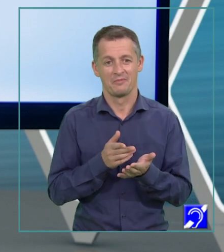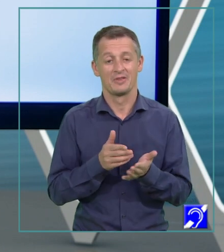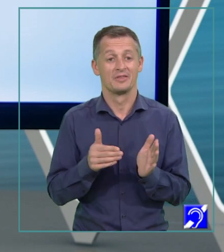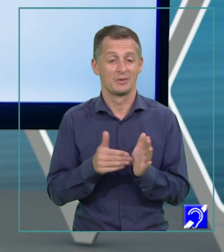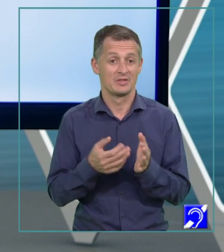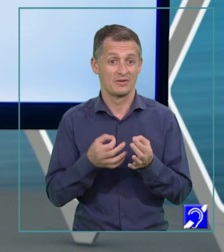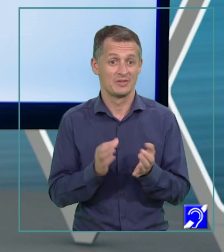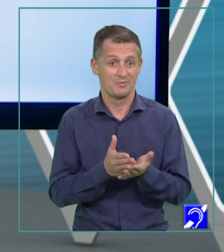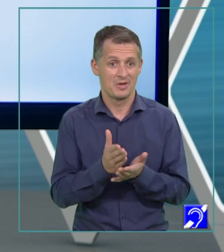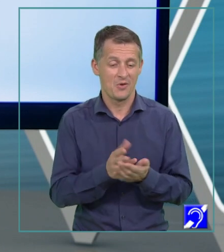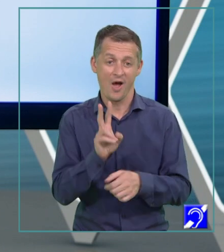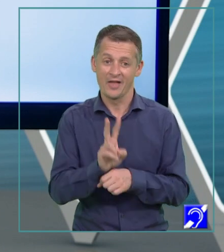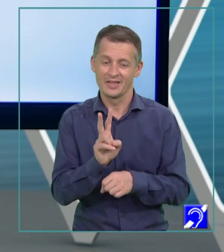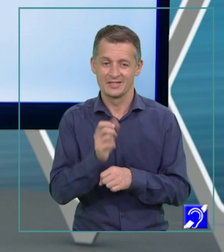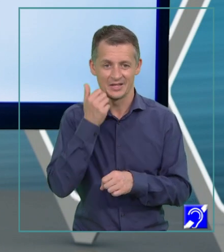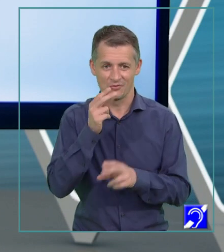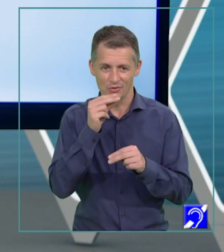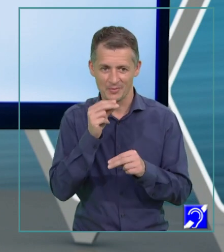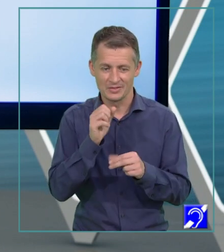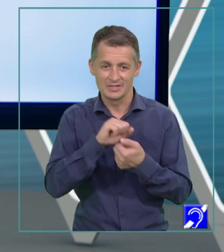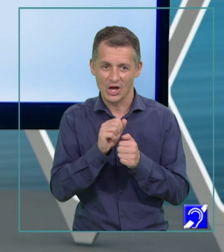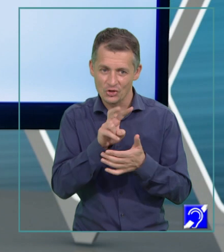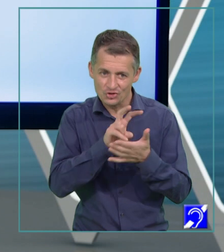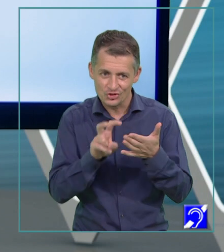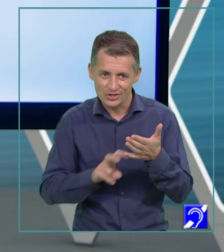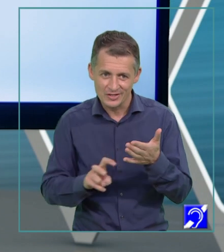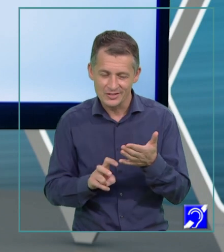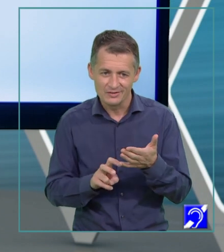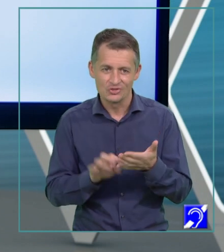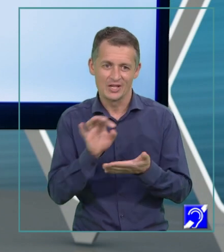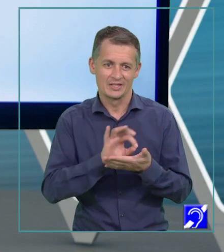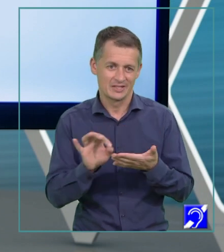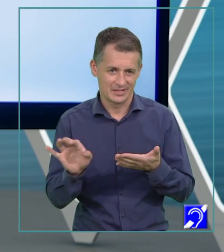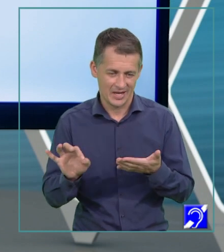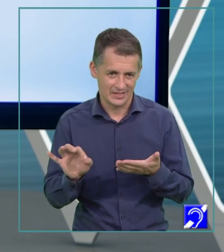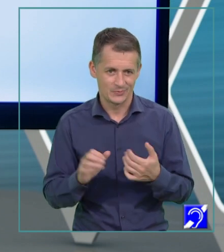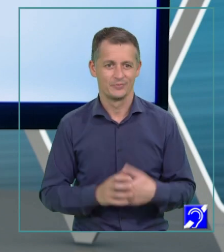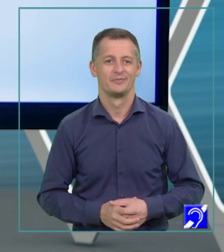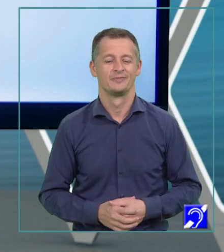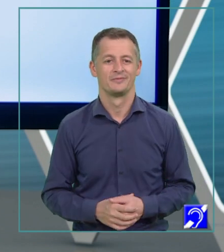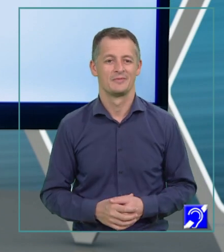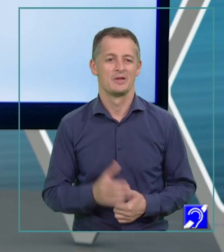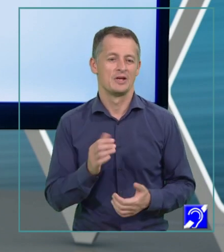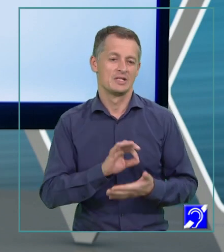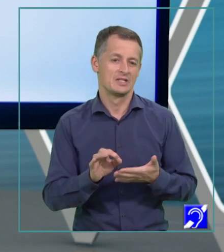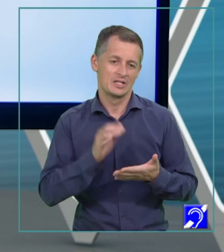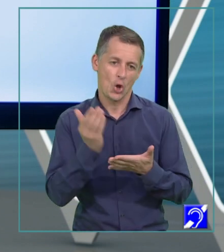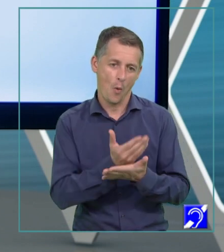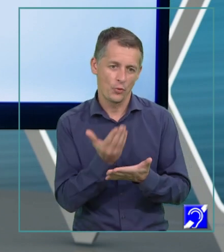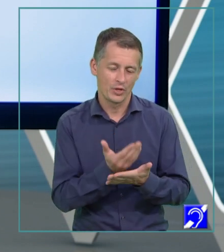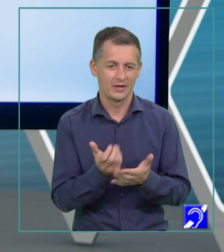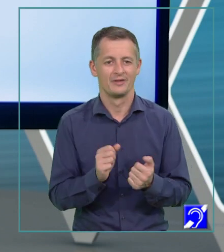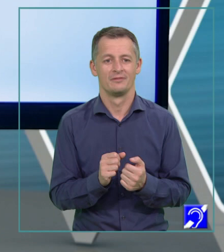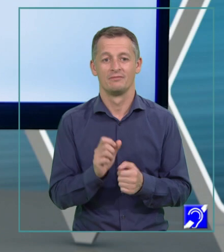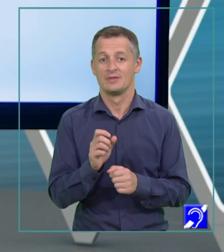când vorbiți și recitiți compunerile, mai ales atunci când scrieți, pentru a vedea dacă nu cumva